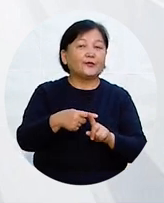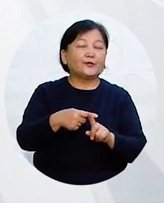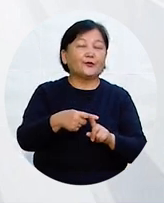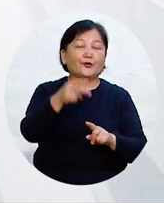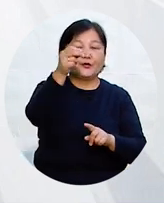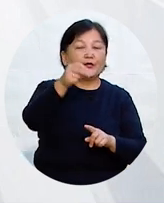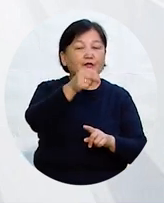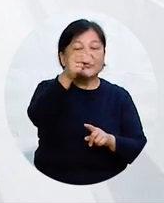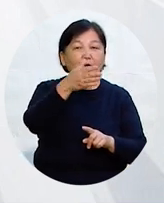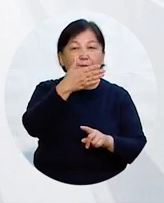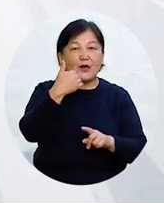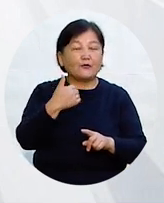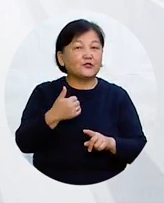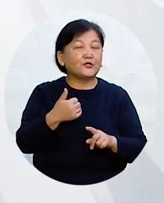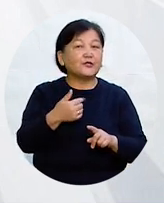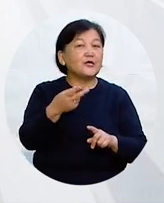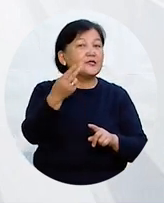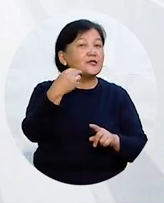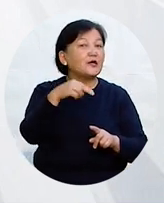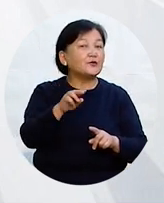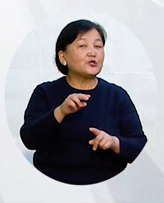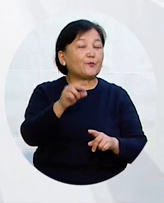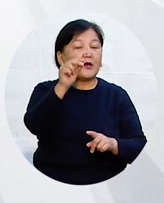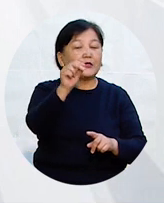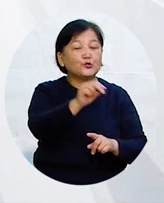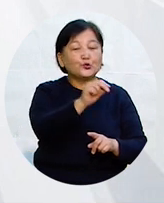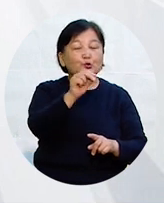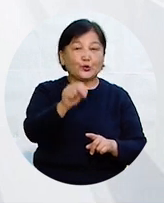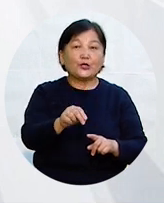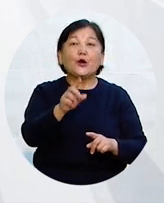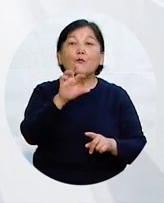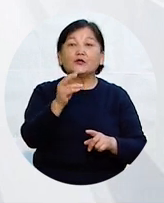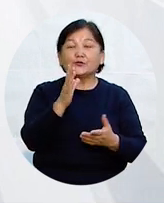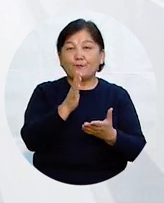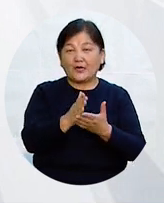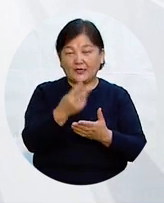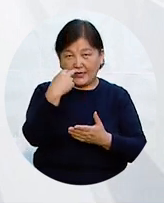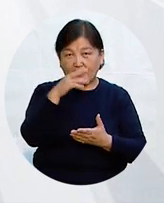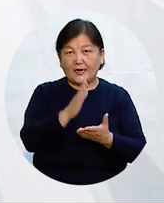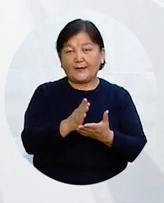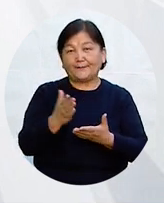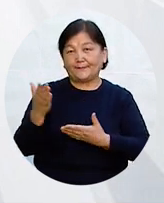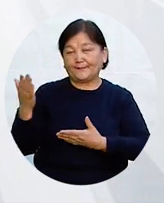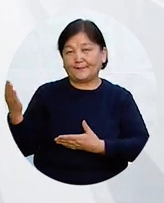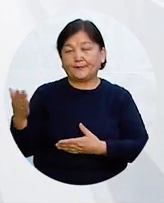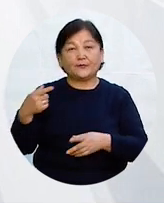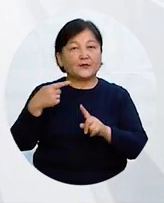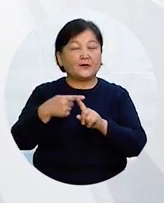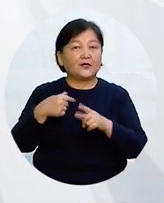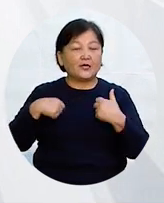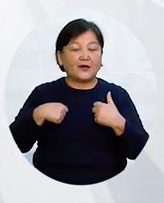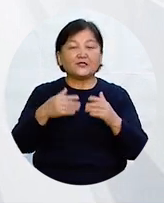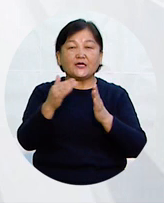учраас мөн үгийн төгсглийн дээ үсэг шүд болсон байна гэдгийг маш сайн анхаарах хэрэгтэй. За багш нь нэмэлт тайлбар өгье.